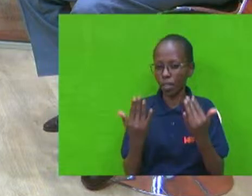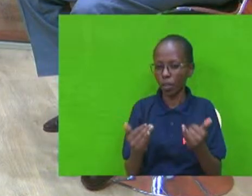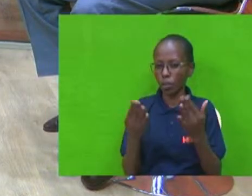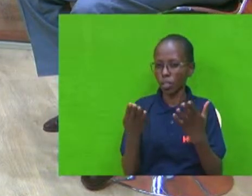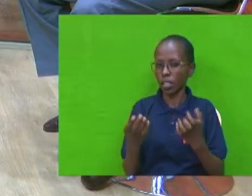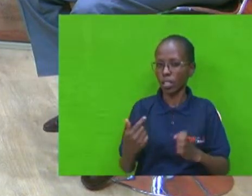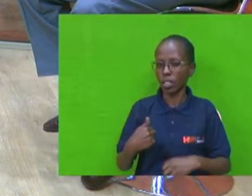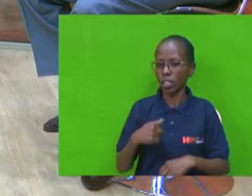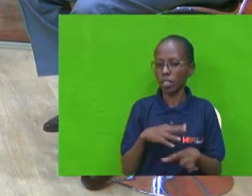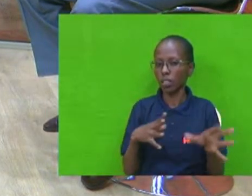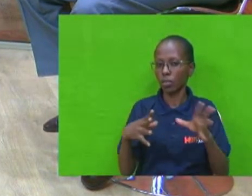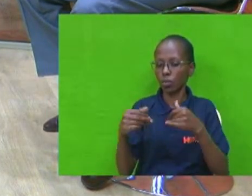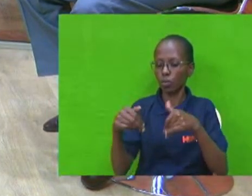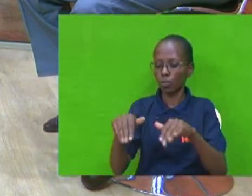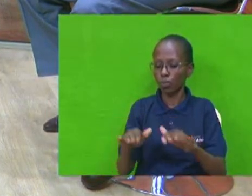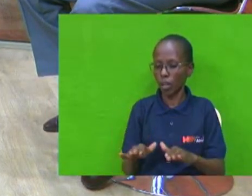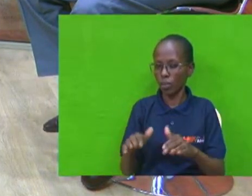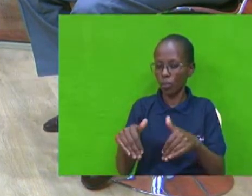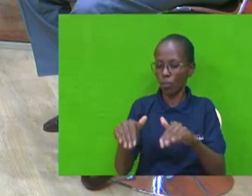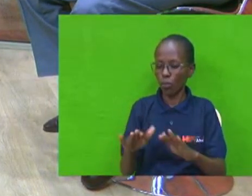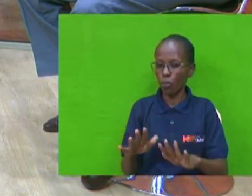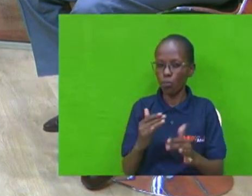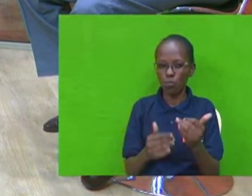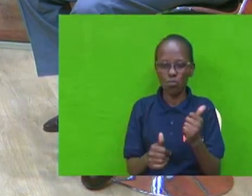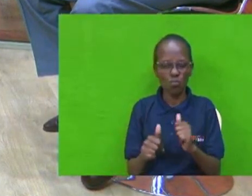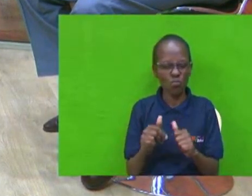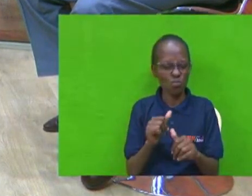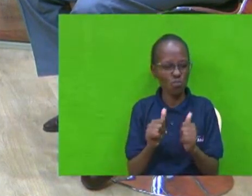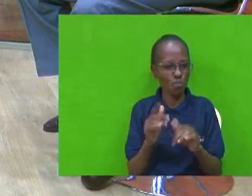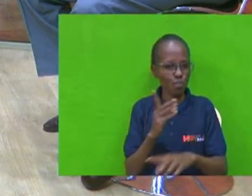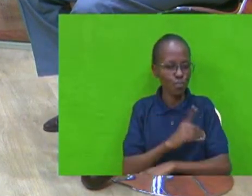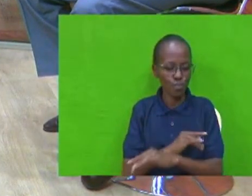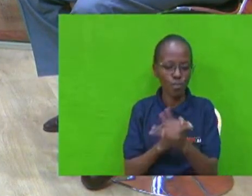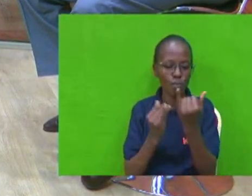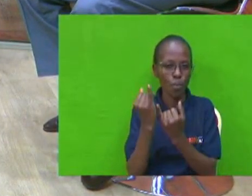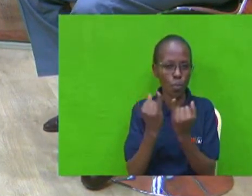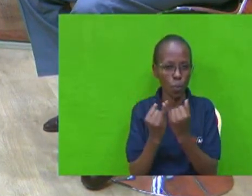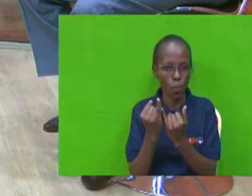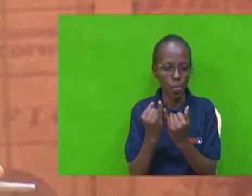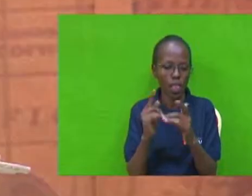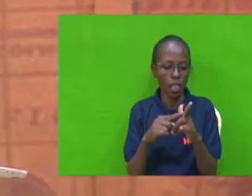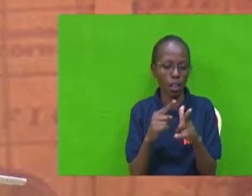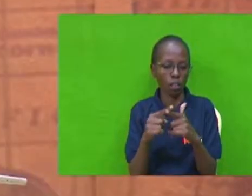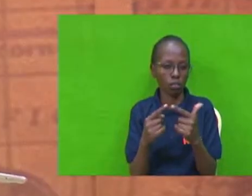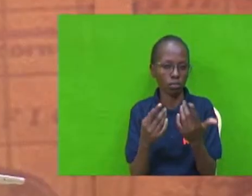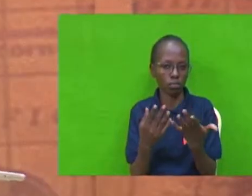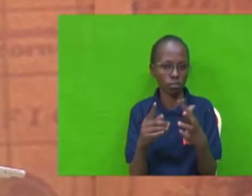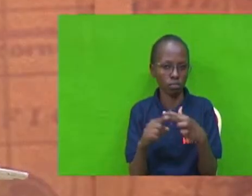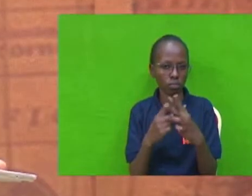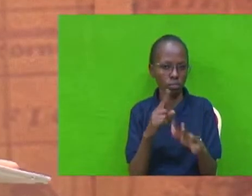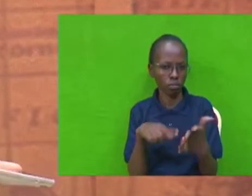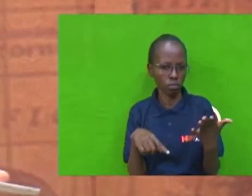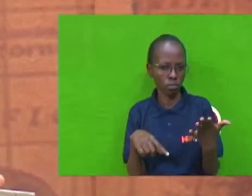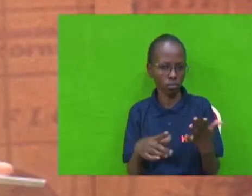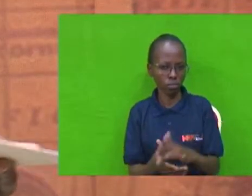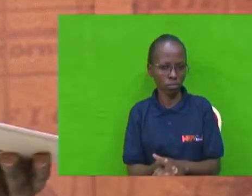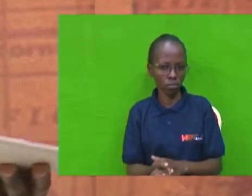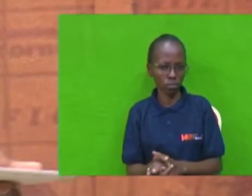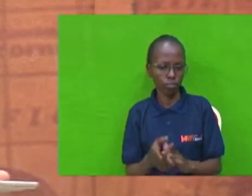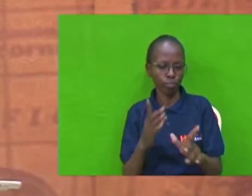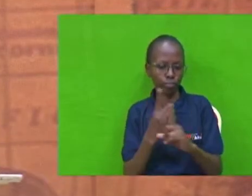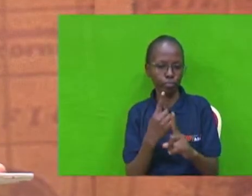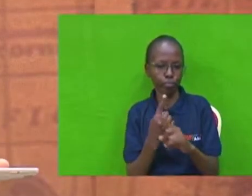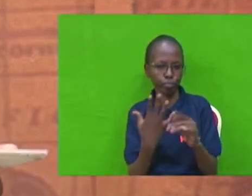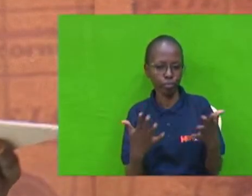inahitajika tuende mazishi na mazishi haya yanawekwa siku ya Sabato. Sasa unaona inaanza kuleta mambo hapo mtu